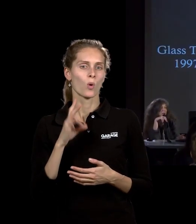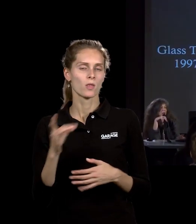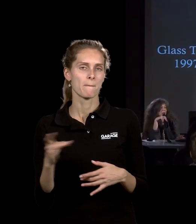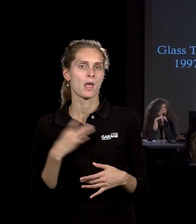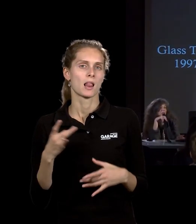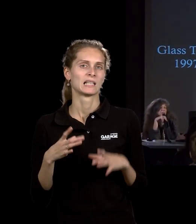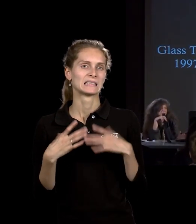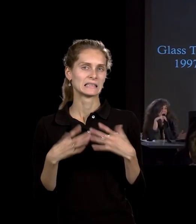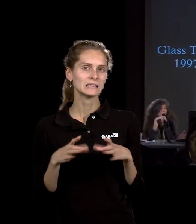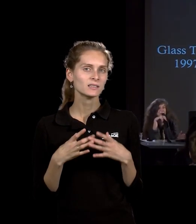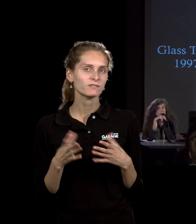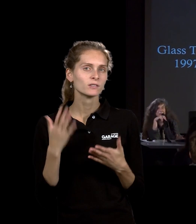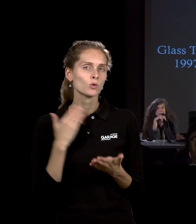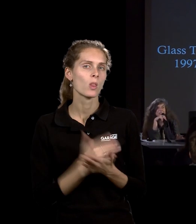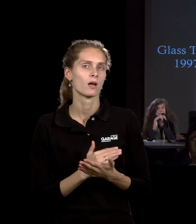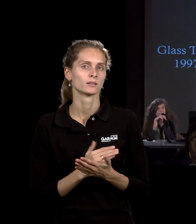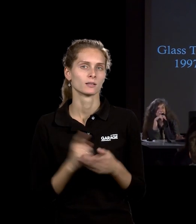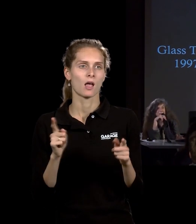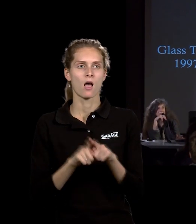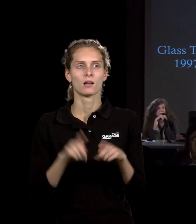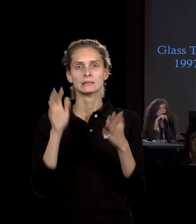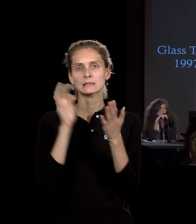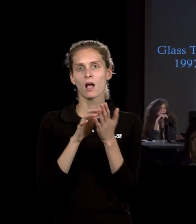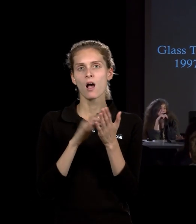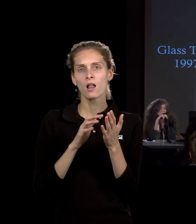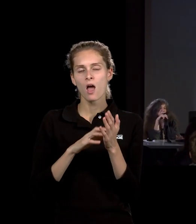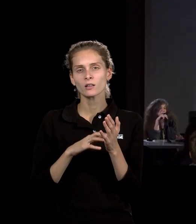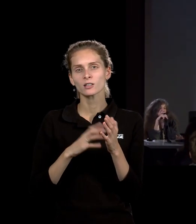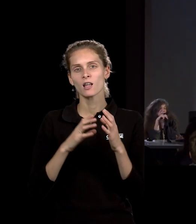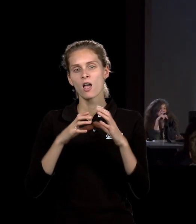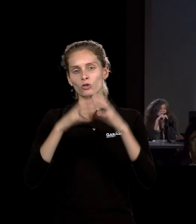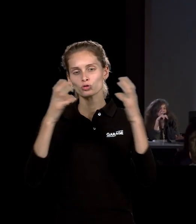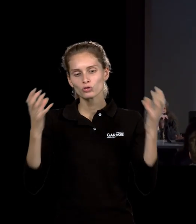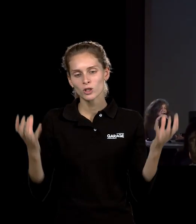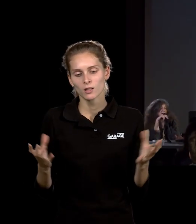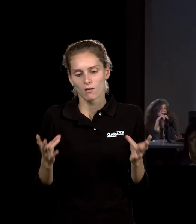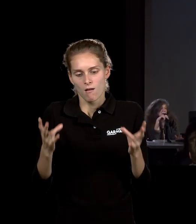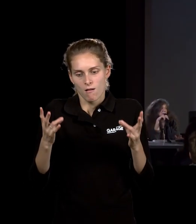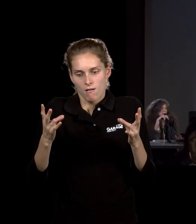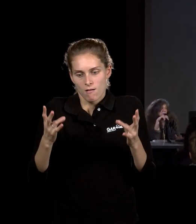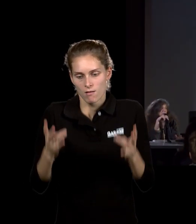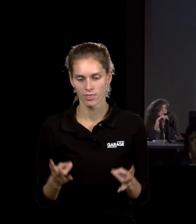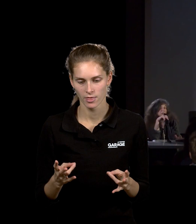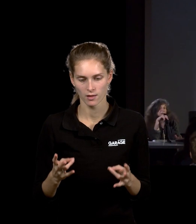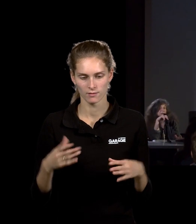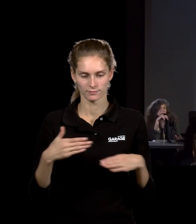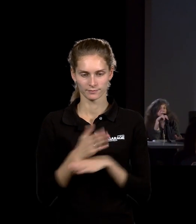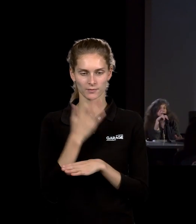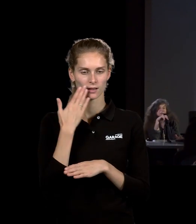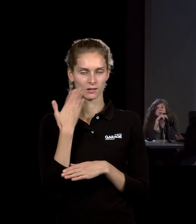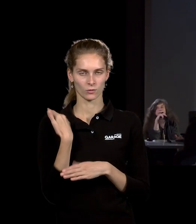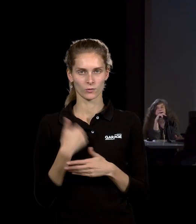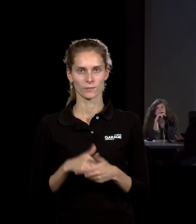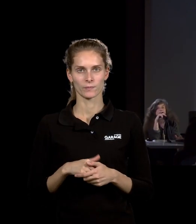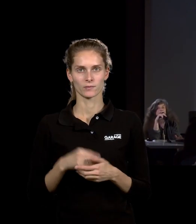результате. Вот такая вот стеклянная автомобильная шина, хрупкая, драгоценная, которую он делает,